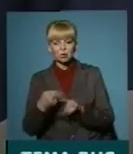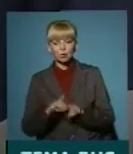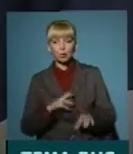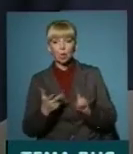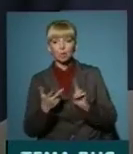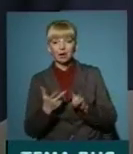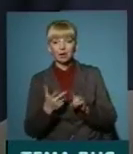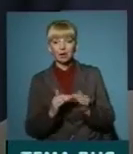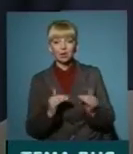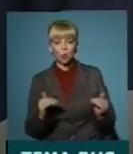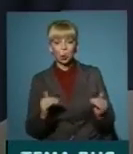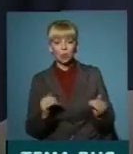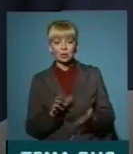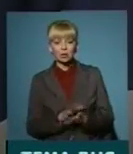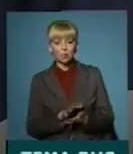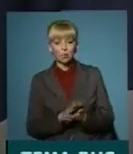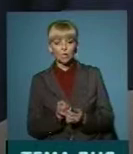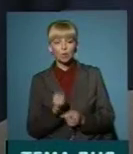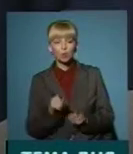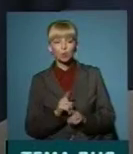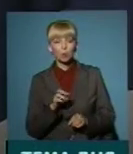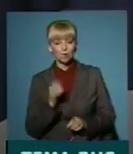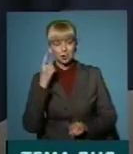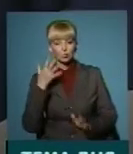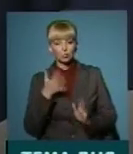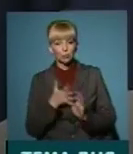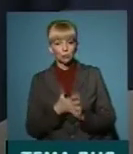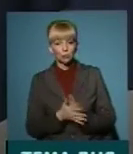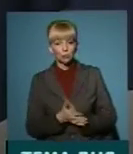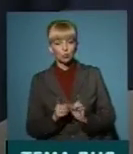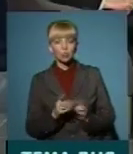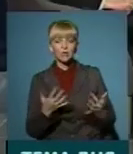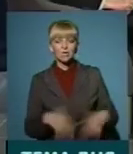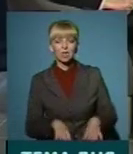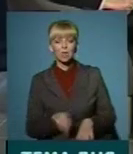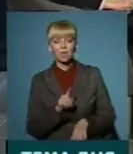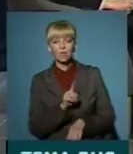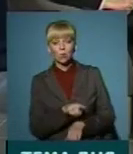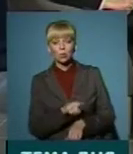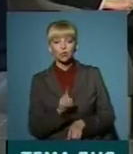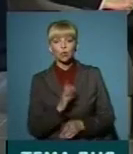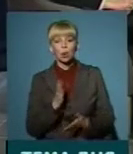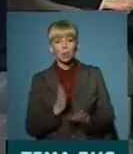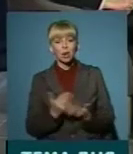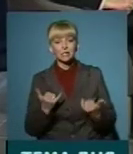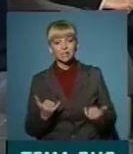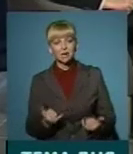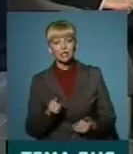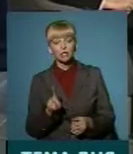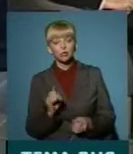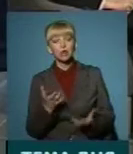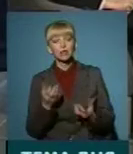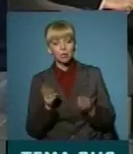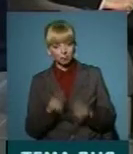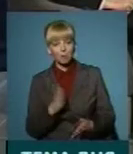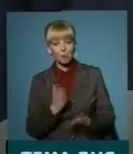третя категорія забруднення, для того, щоб зрозуміти, що втратили вони, що мають зараз ті, хто ще має